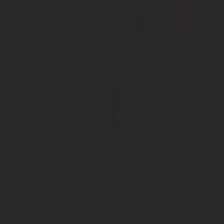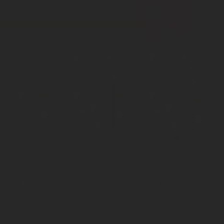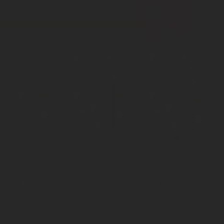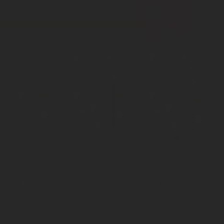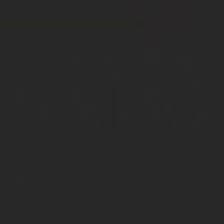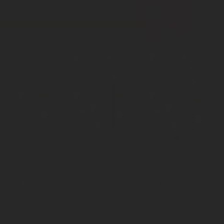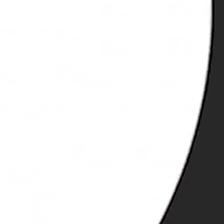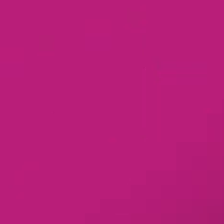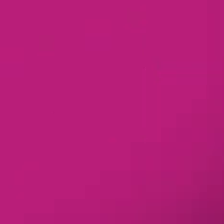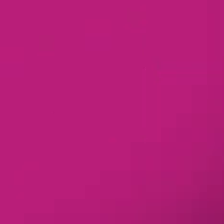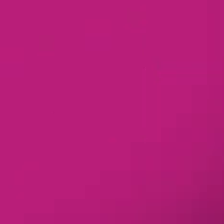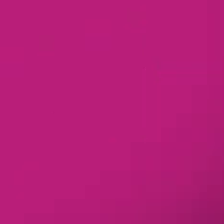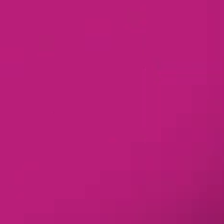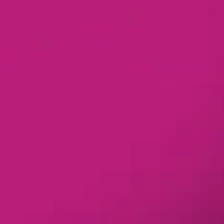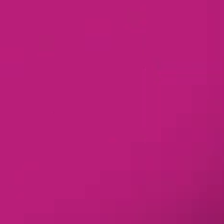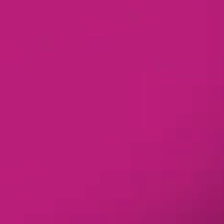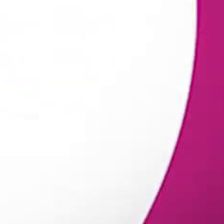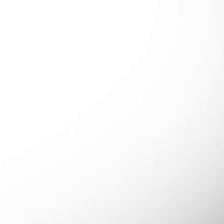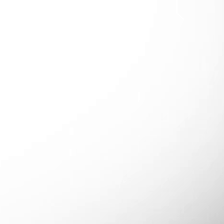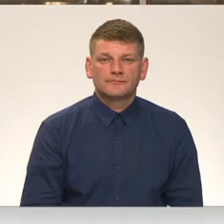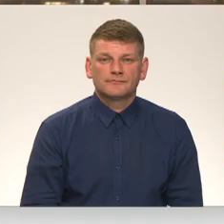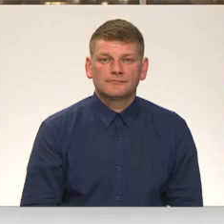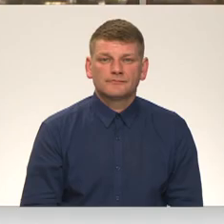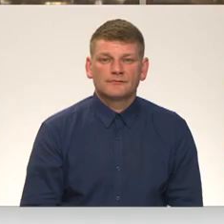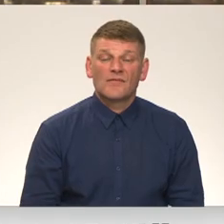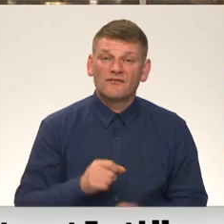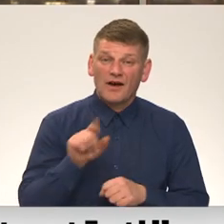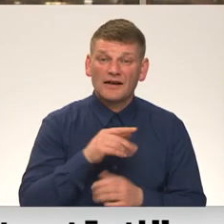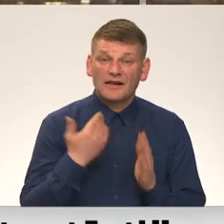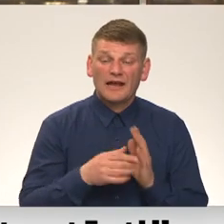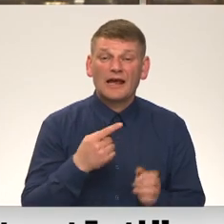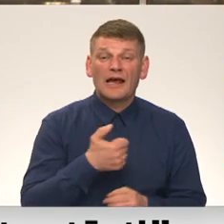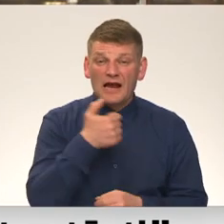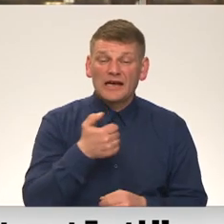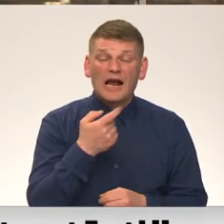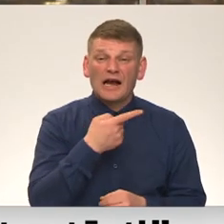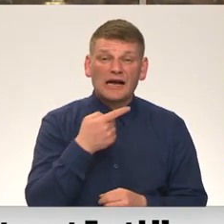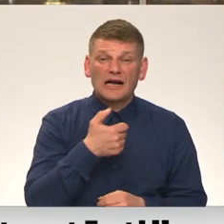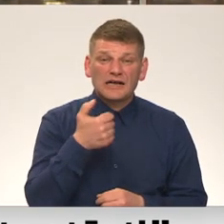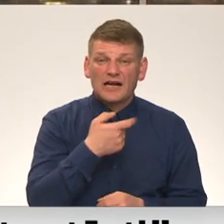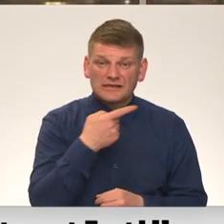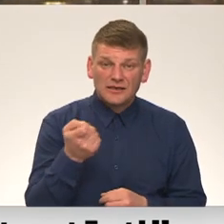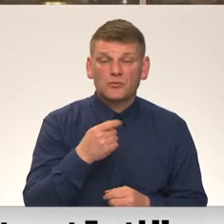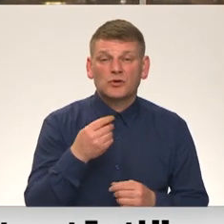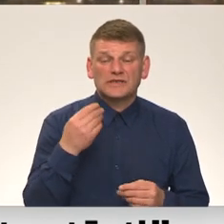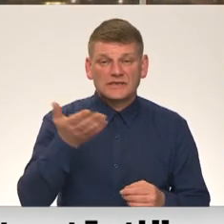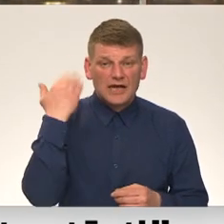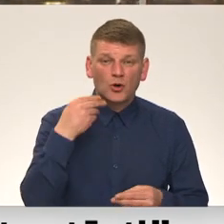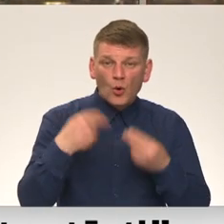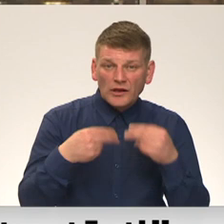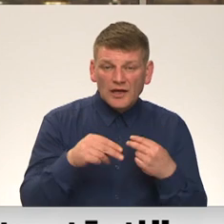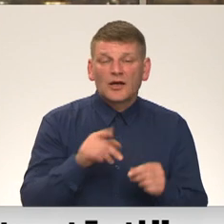Re, viss ēters ir te! Vairāk nekā gadsimtu senas rotaļlietas un tādas, kas ražotas